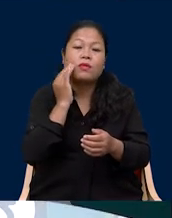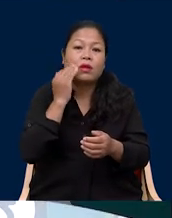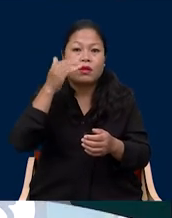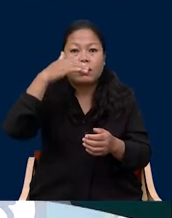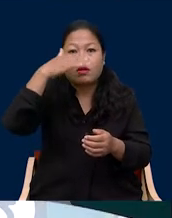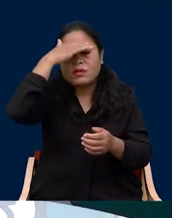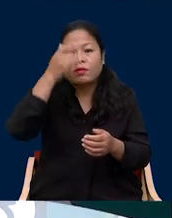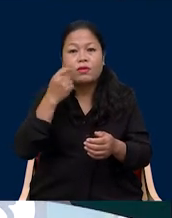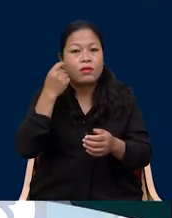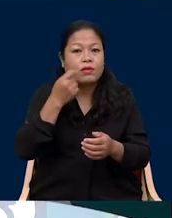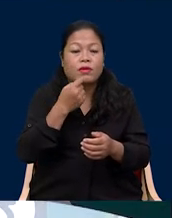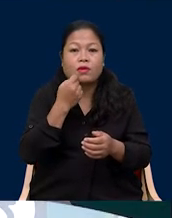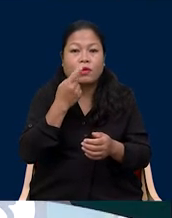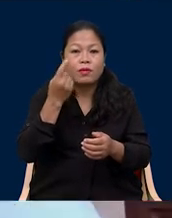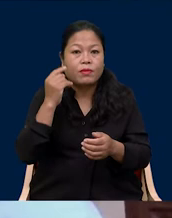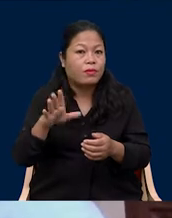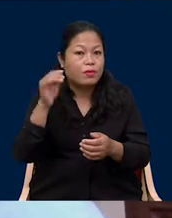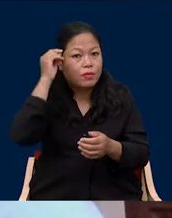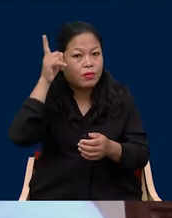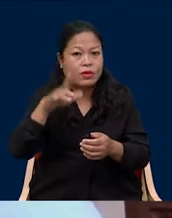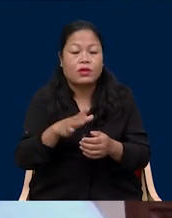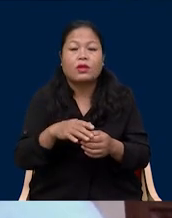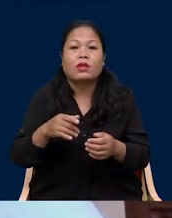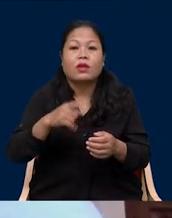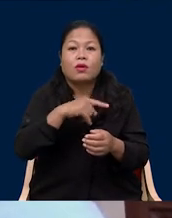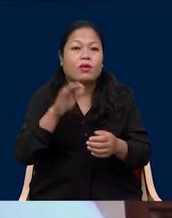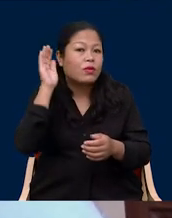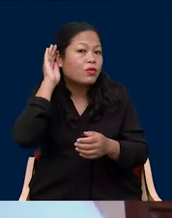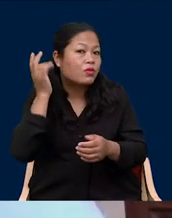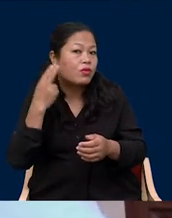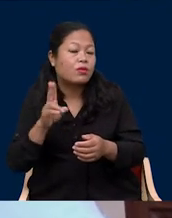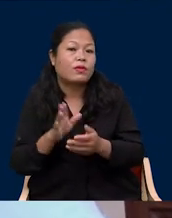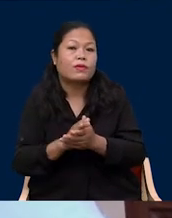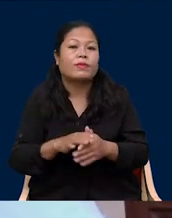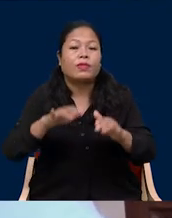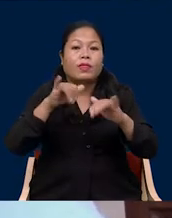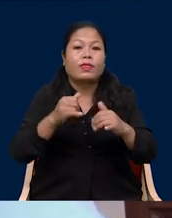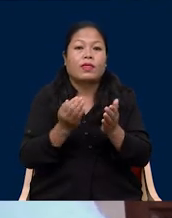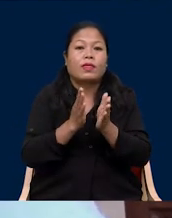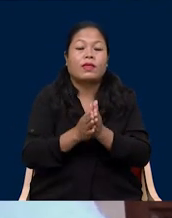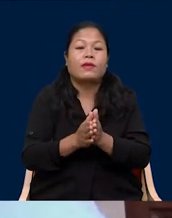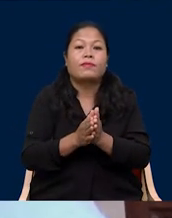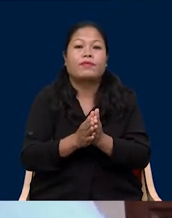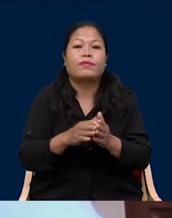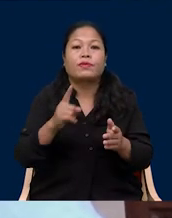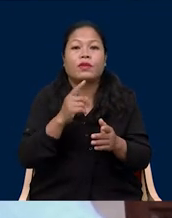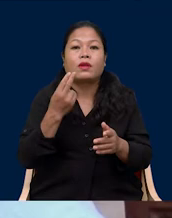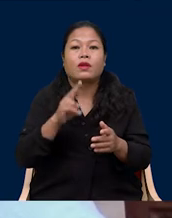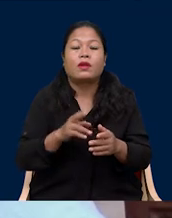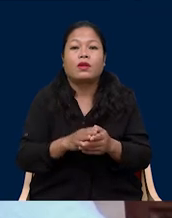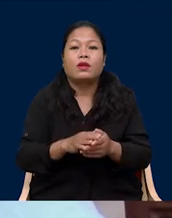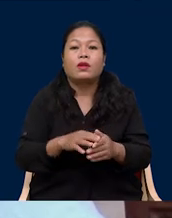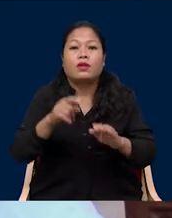समस्या त्यति बुझेको हुँदैन होइन, जति उहाँहरूको बाट नै हामीले सुन्न पायो भने चाहिँ सायद त्यो प्लानिङ प्रोसेस चाहिँ मोर